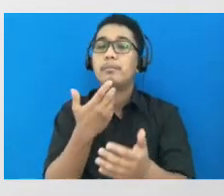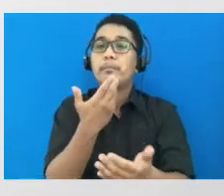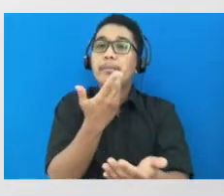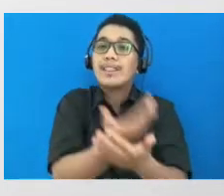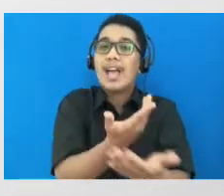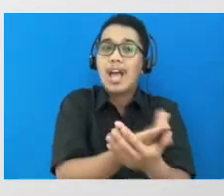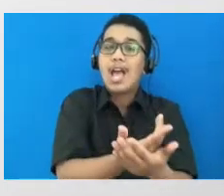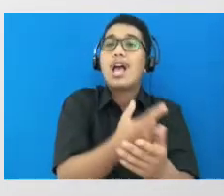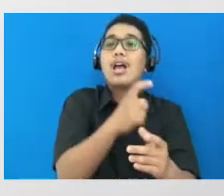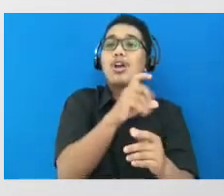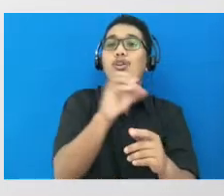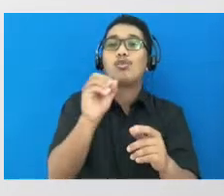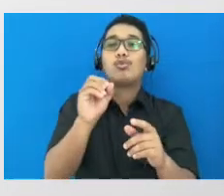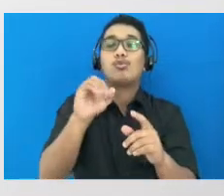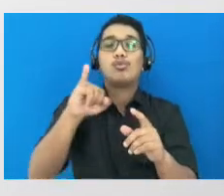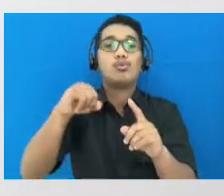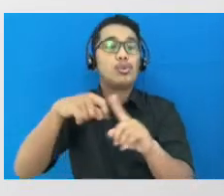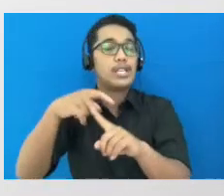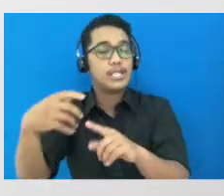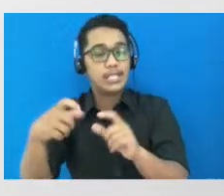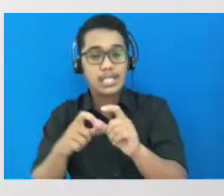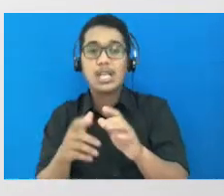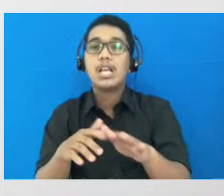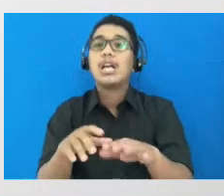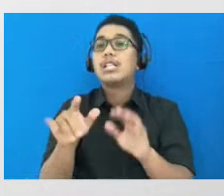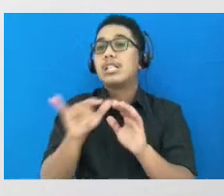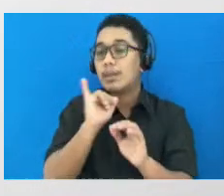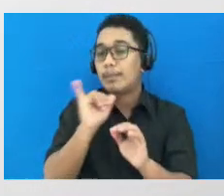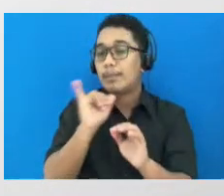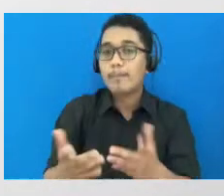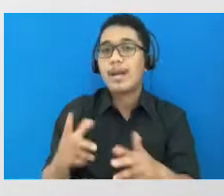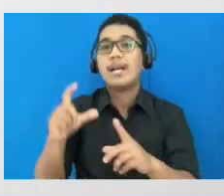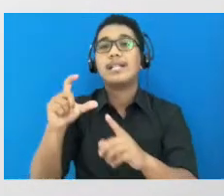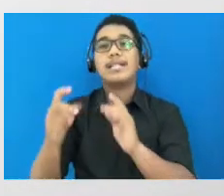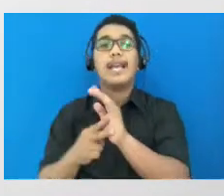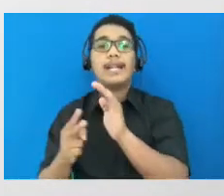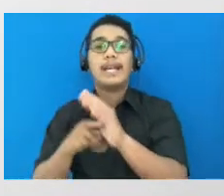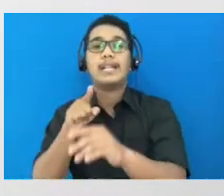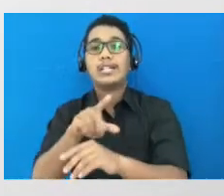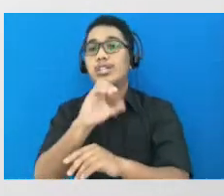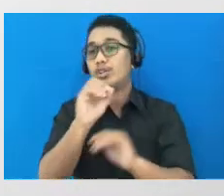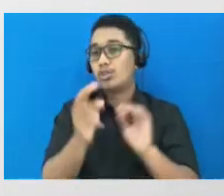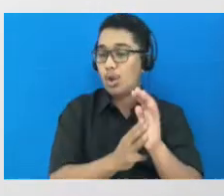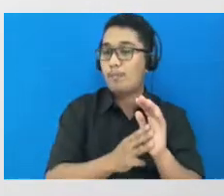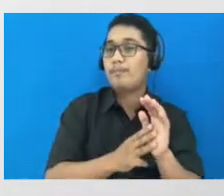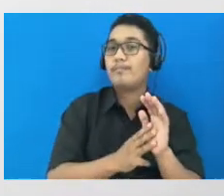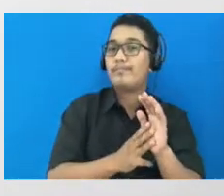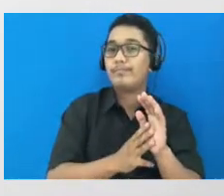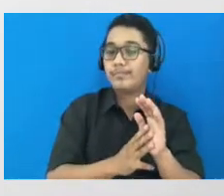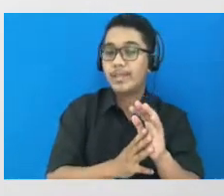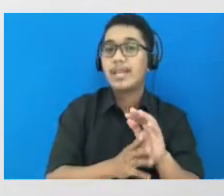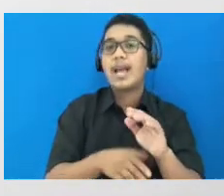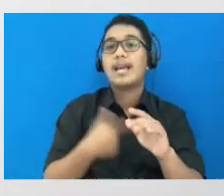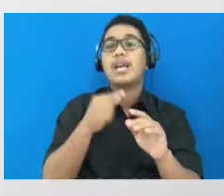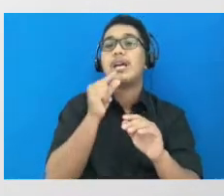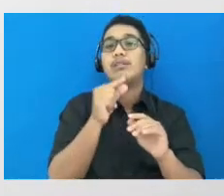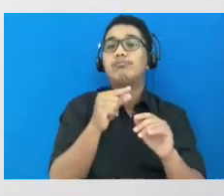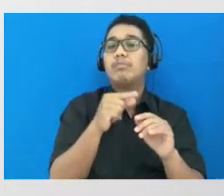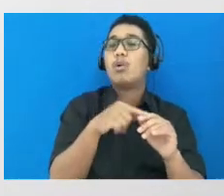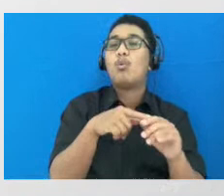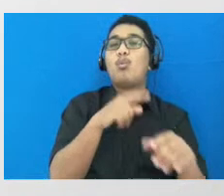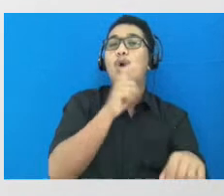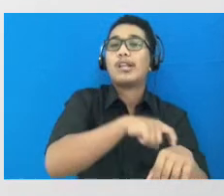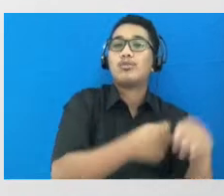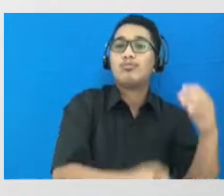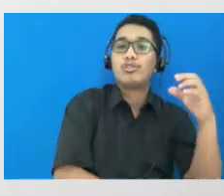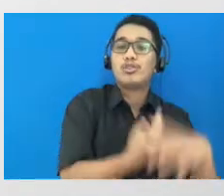website cnn.com, sejak berlakunya undang-undang EU GDPR dan